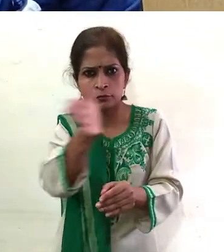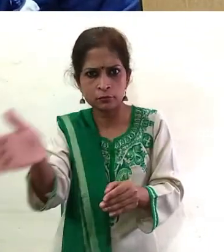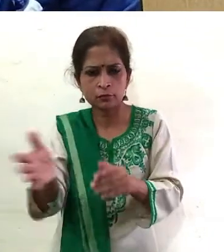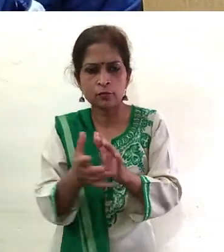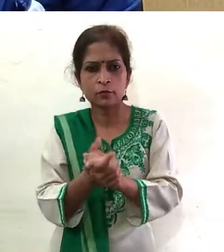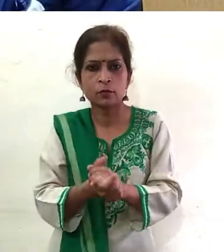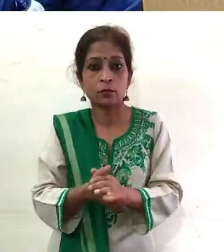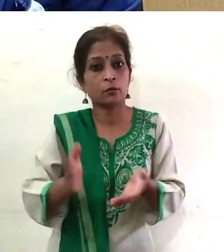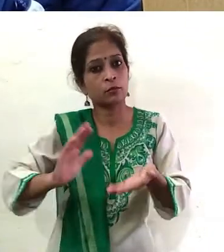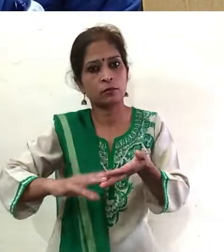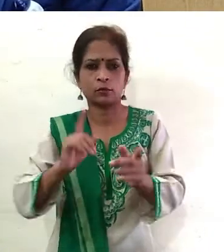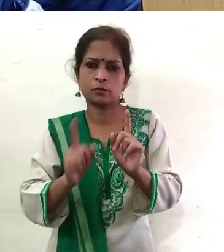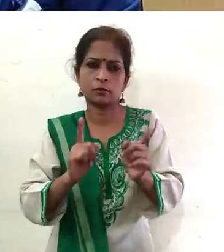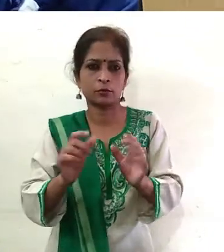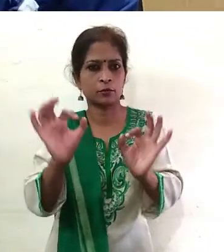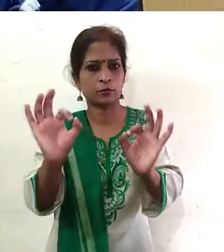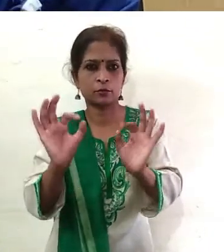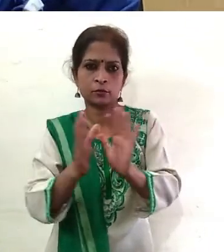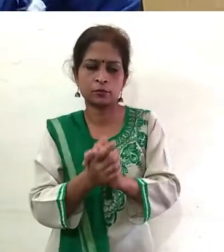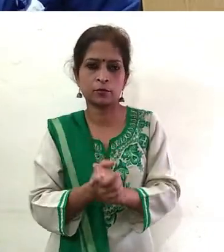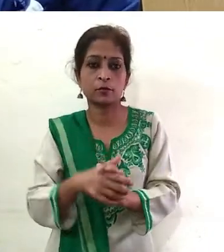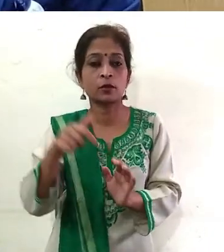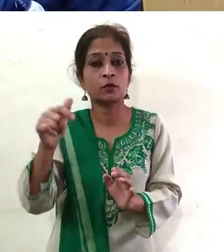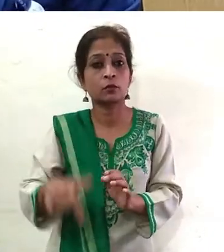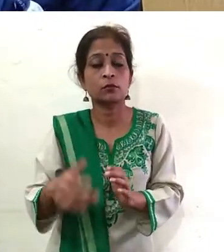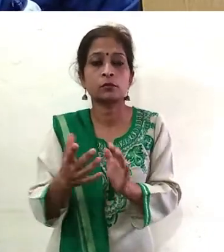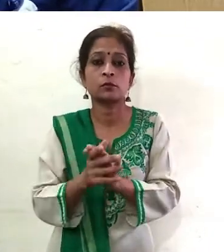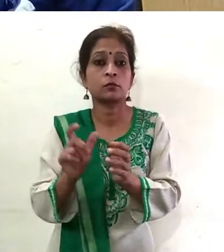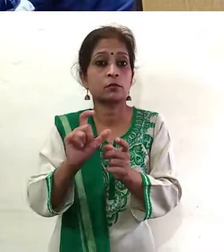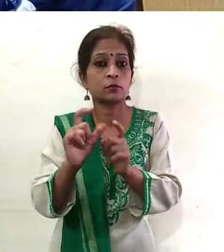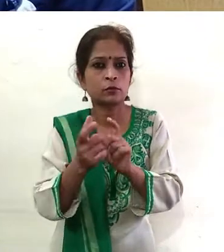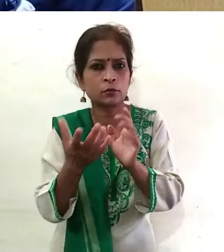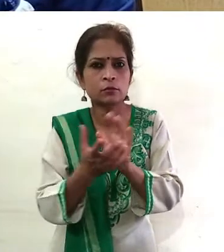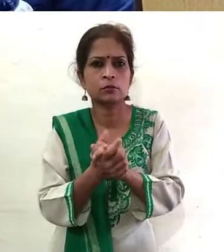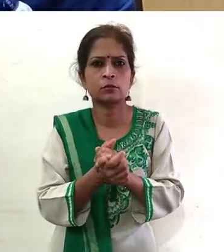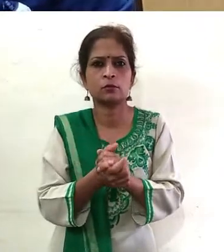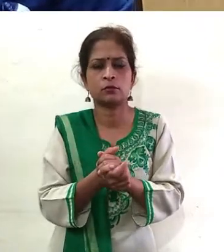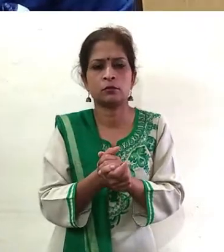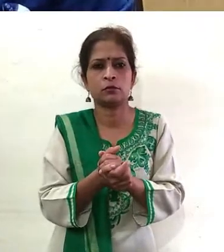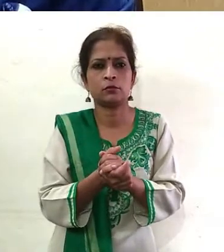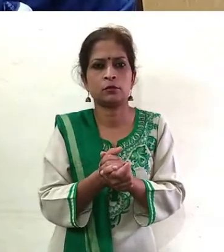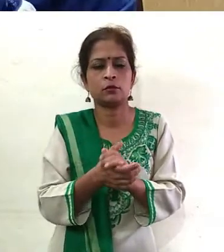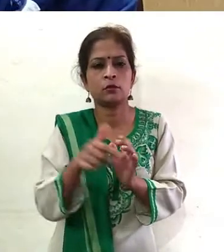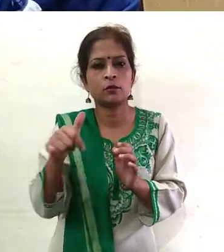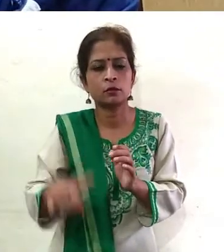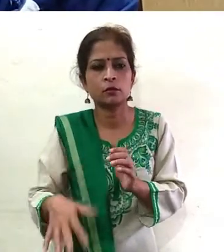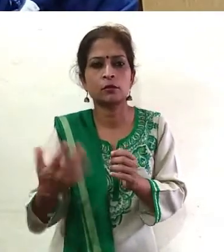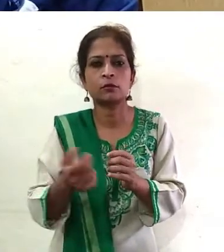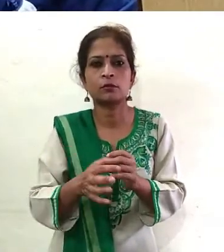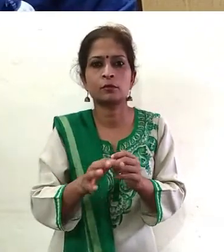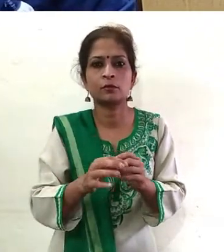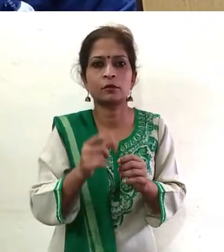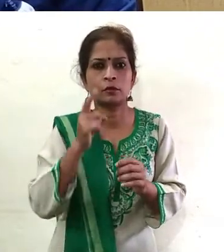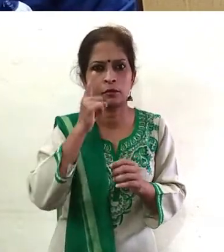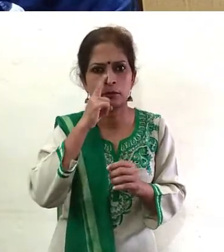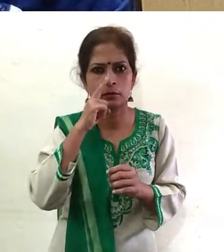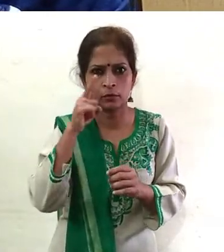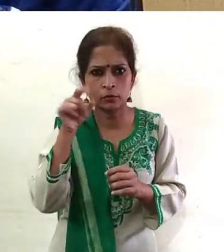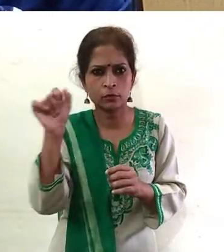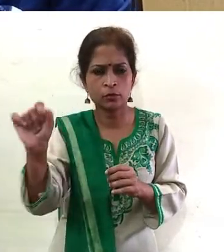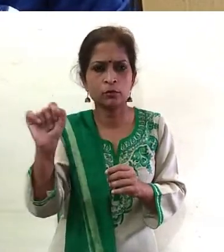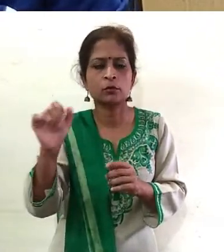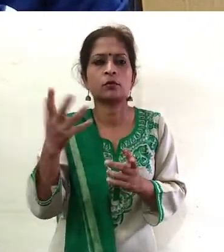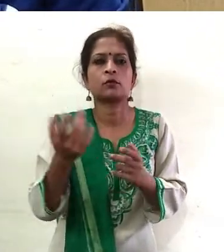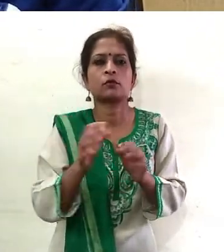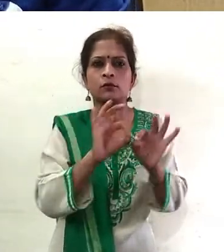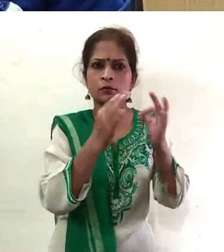विवाह धूमधाम से उस समय का रिवाज के हिसाब से आप बहू के घरवालों को जब तक